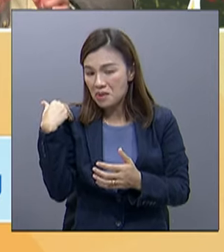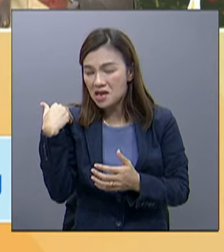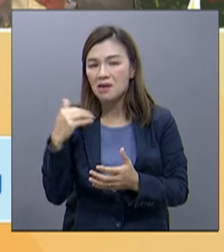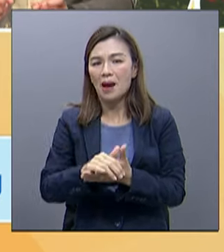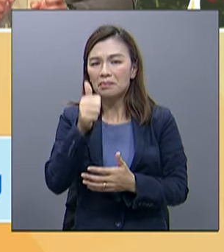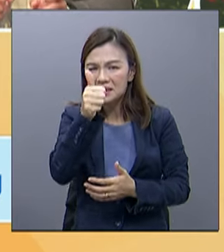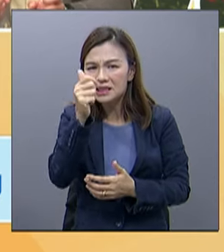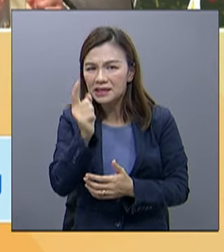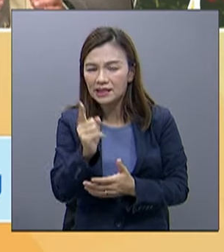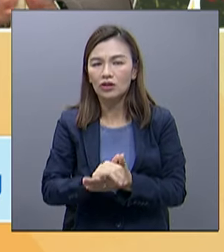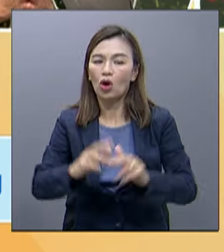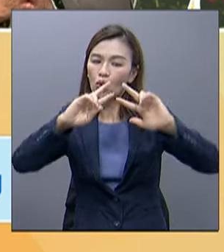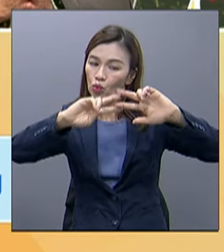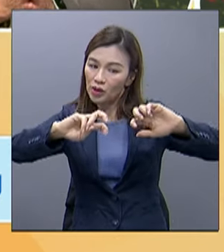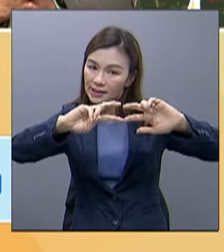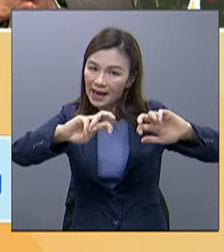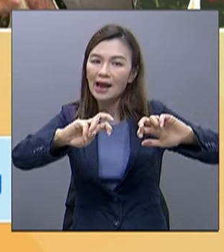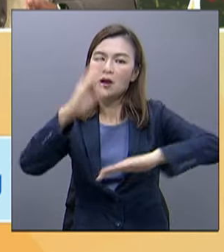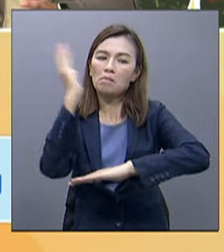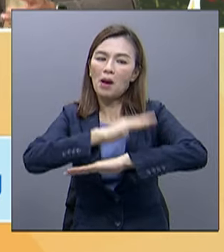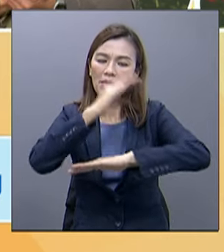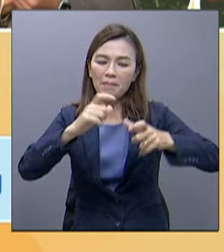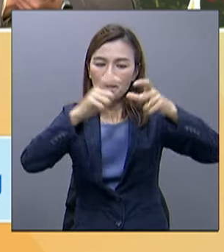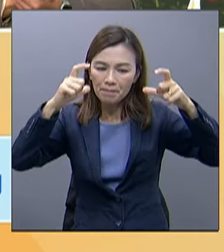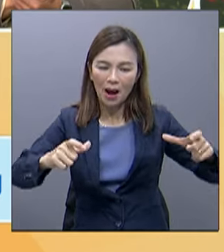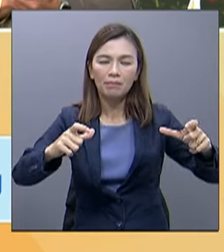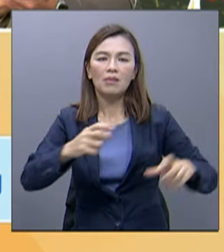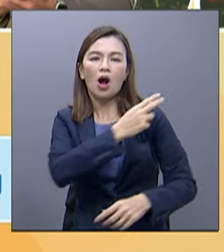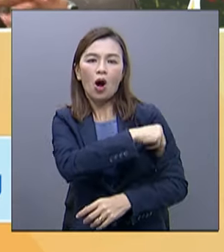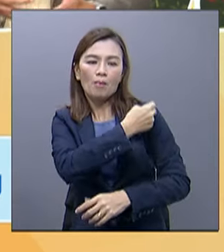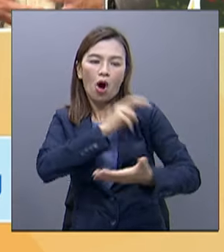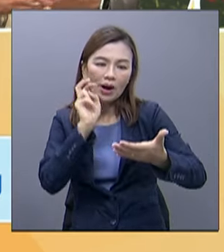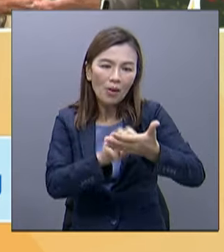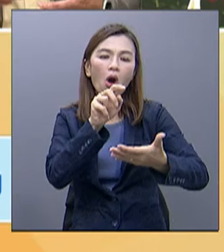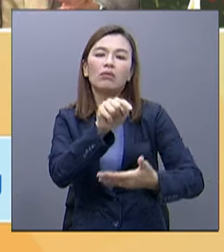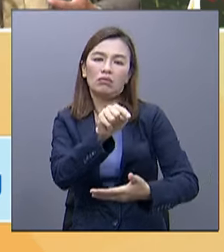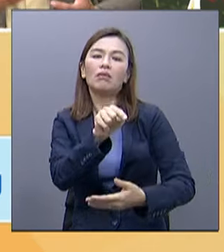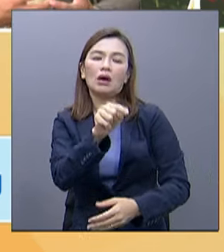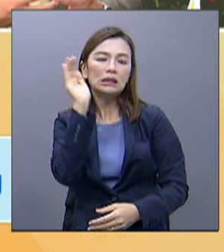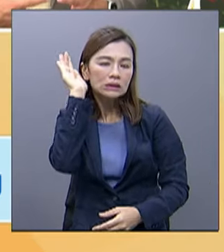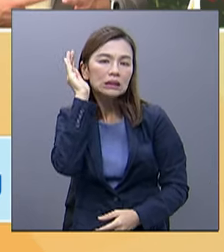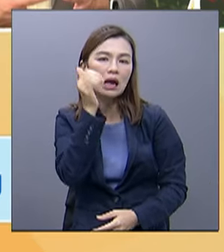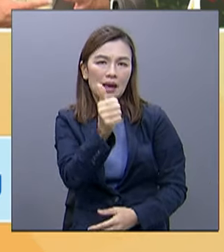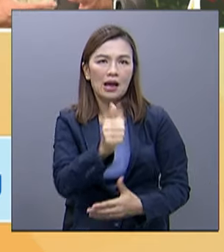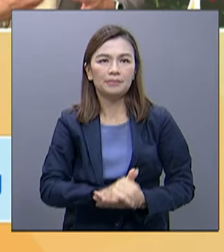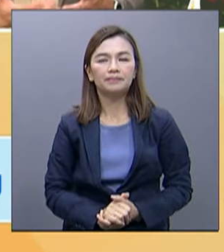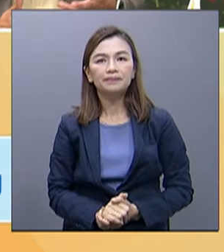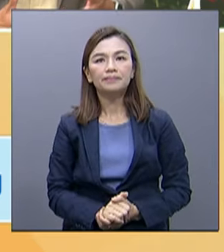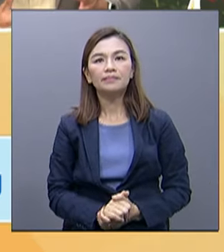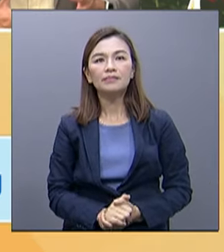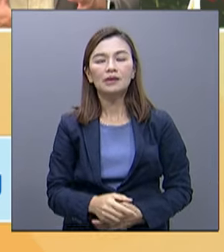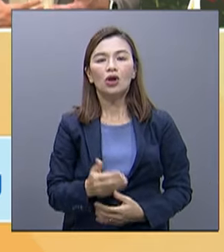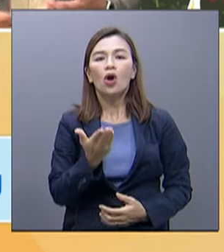คนให้มันชัดเจนอันนี้จะเทมเคมได้นะฮะทีนี้ถ้าพูดถึงพวกผลิตภัณฑ์อะไรอย่างเงี้ยถ้าเกี่ยวเอาขอขอโฟกัสที่โลค